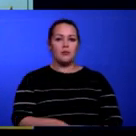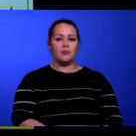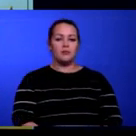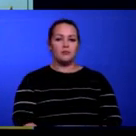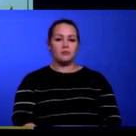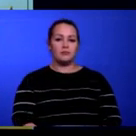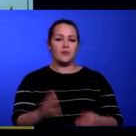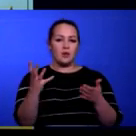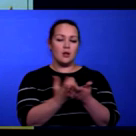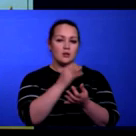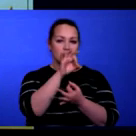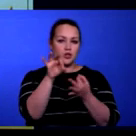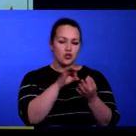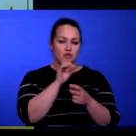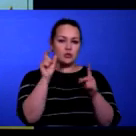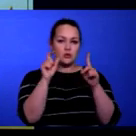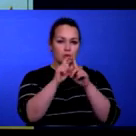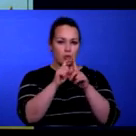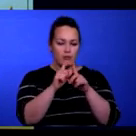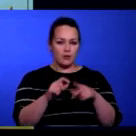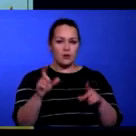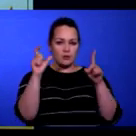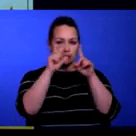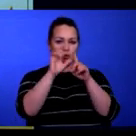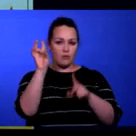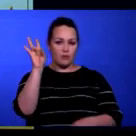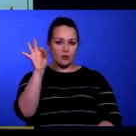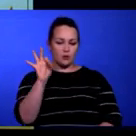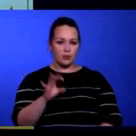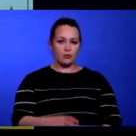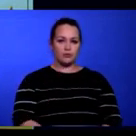найдите лишнее слово слово ну а